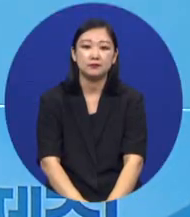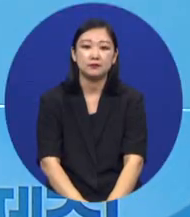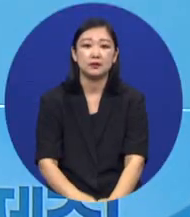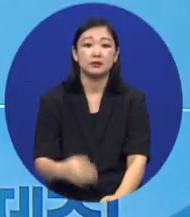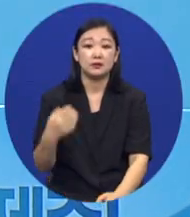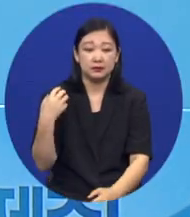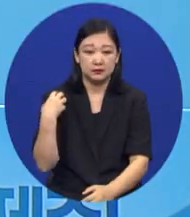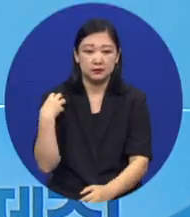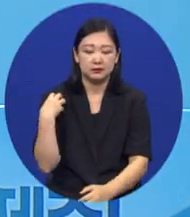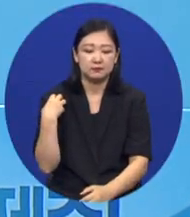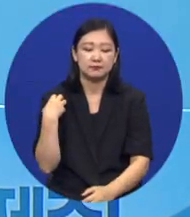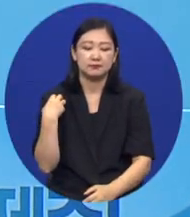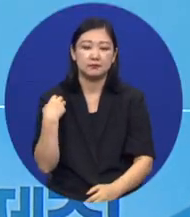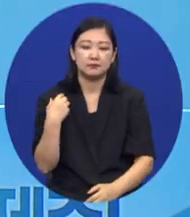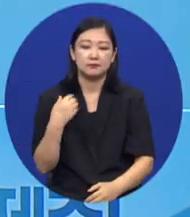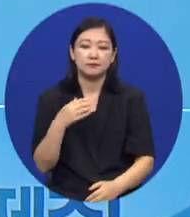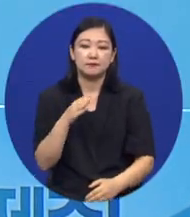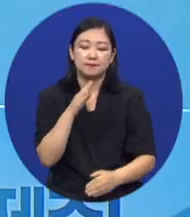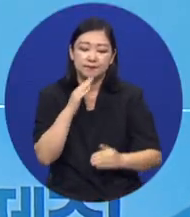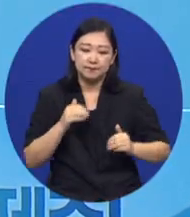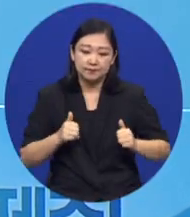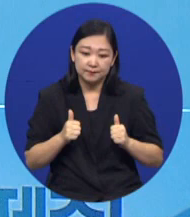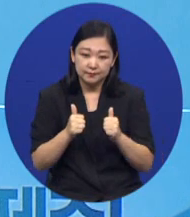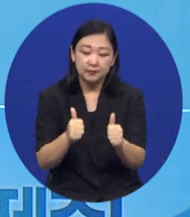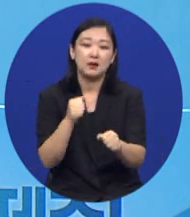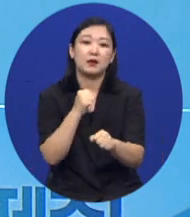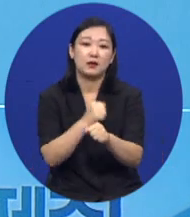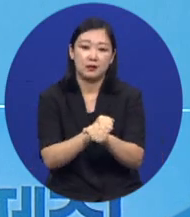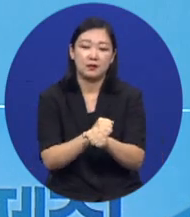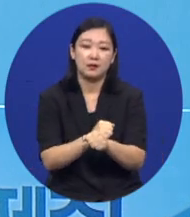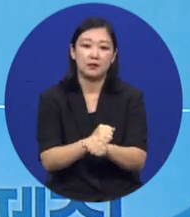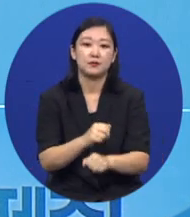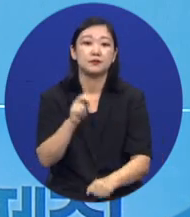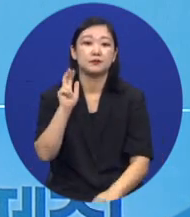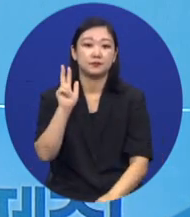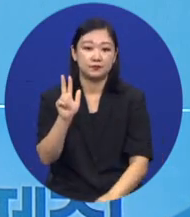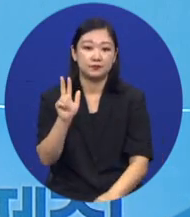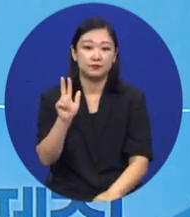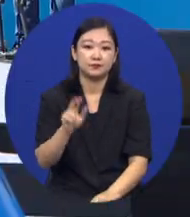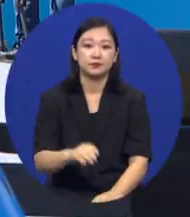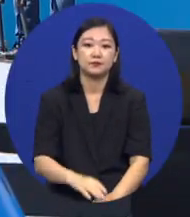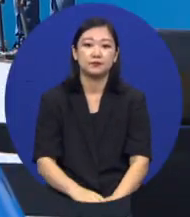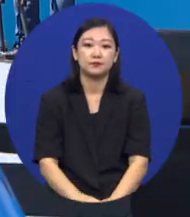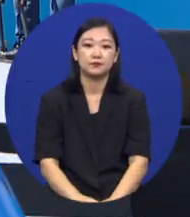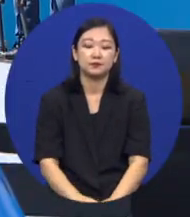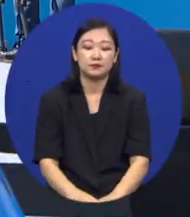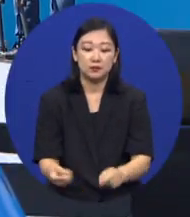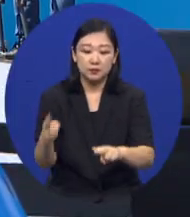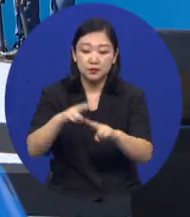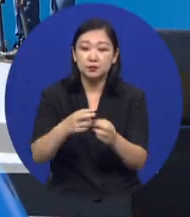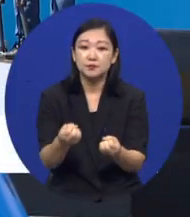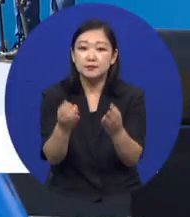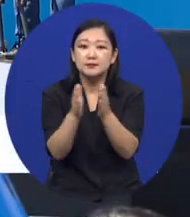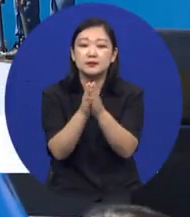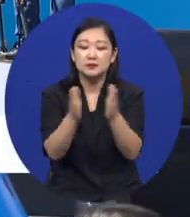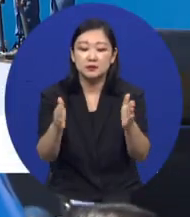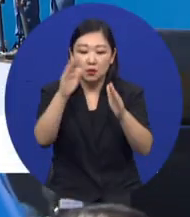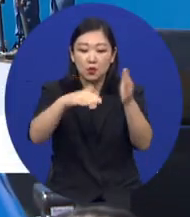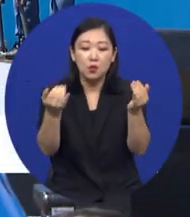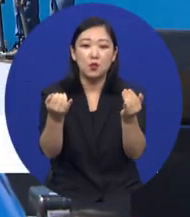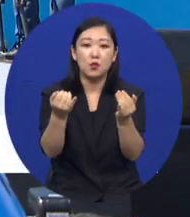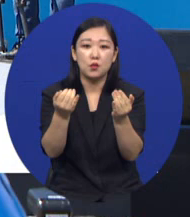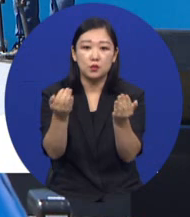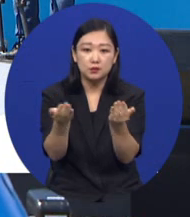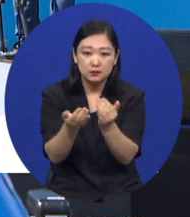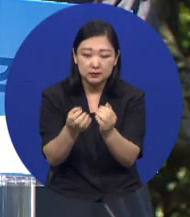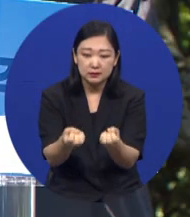직책을 성실히 수행할 것을 엄숙히 선서합니다. 취임식을 시작으로 공식 업무에